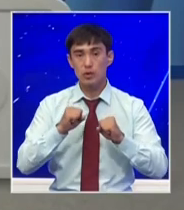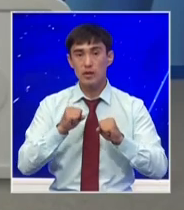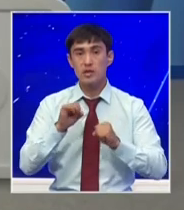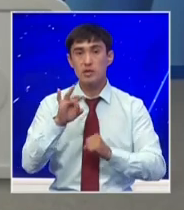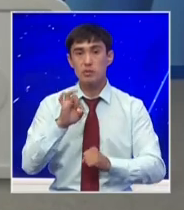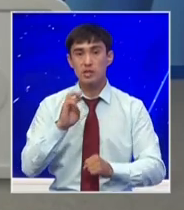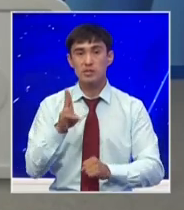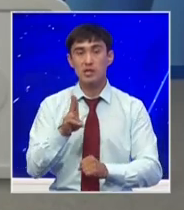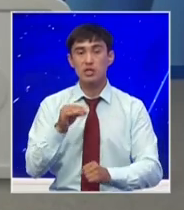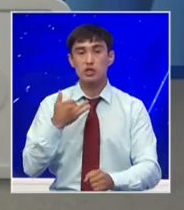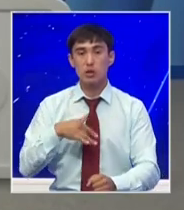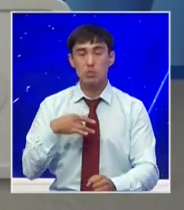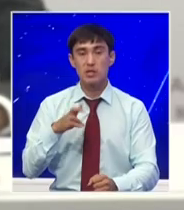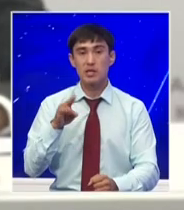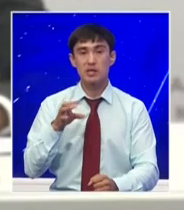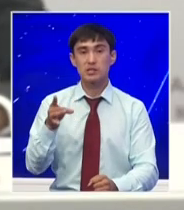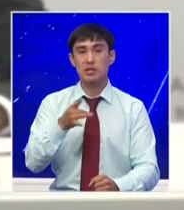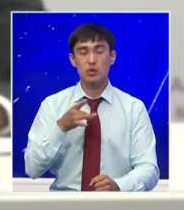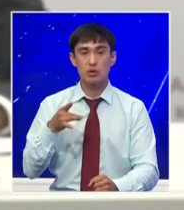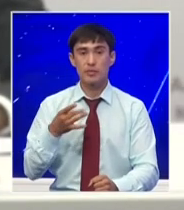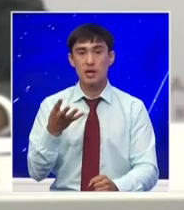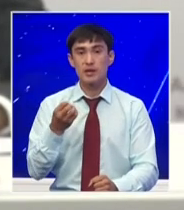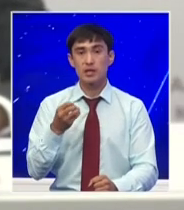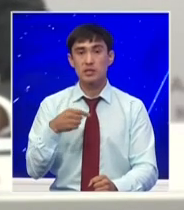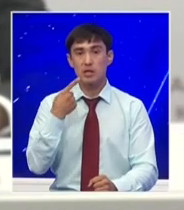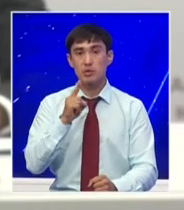на Ембекши-Казахский, Жамбылский и Кигенский районы.